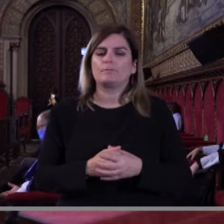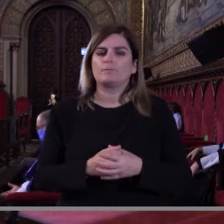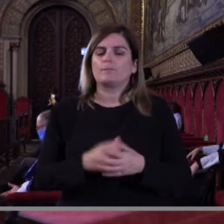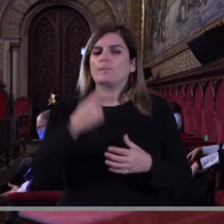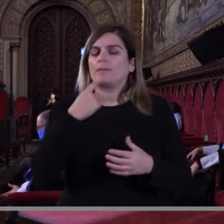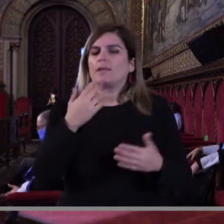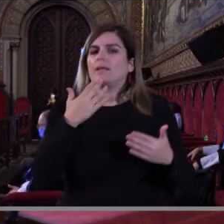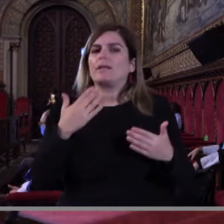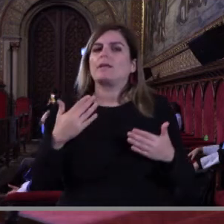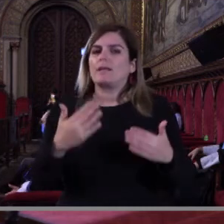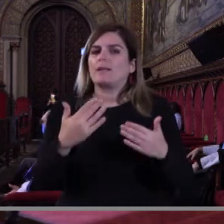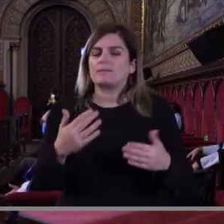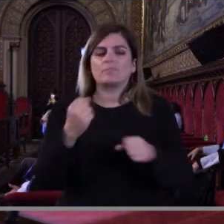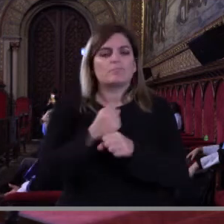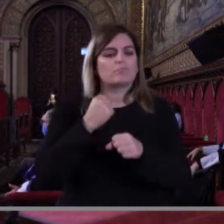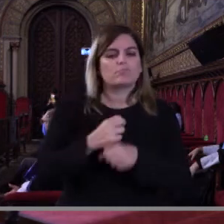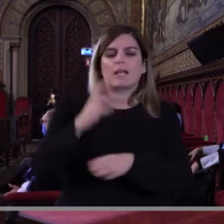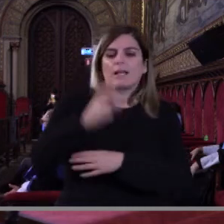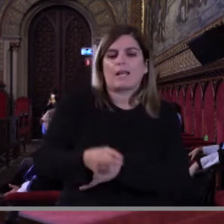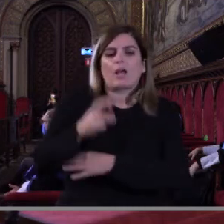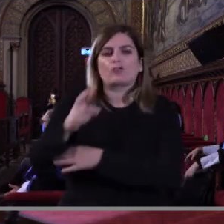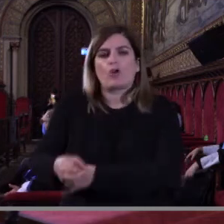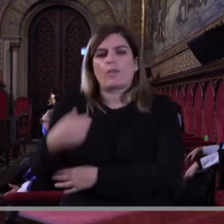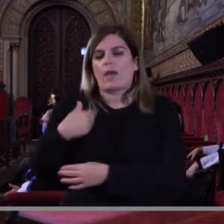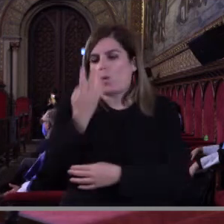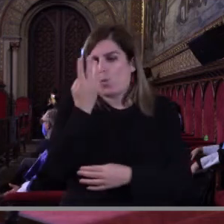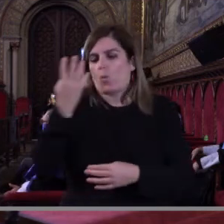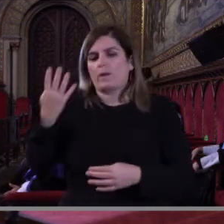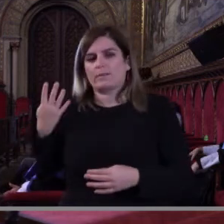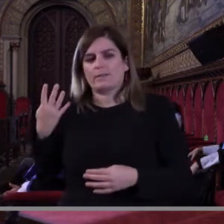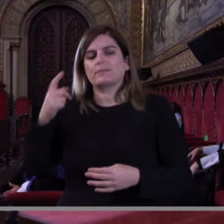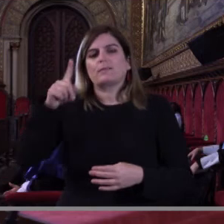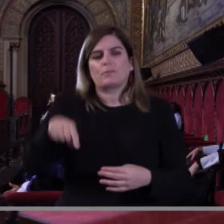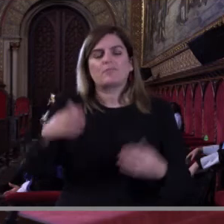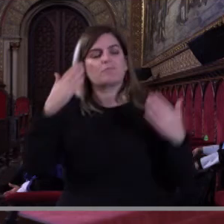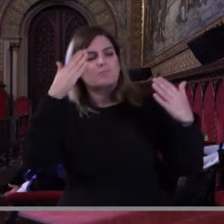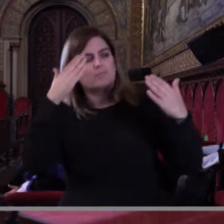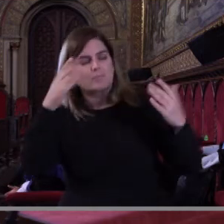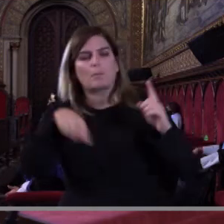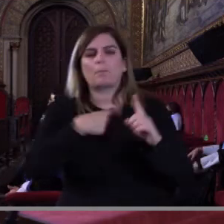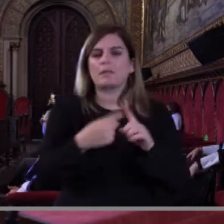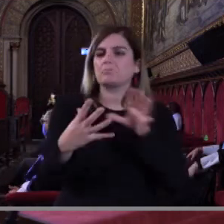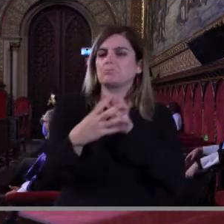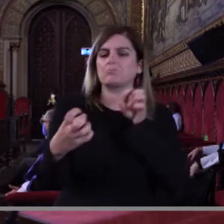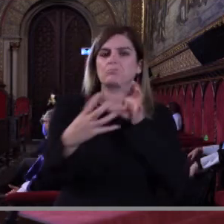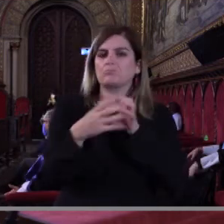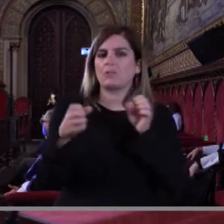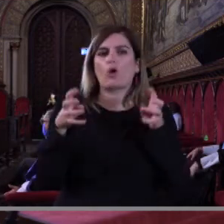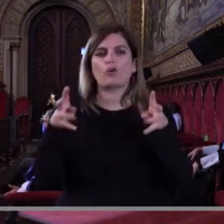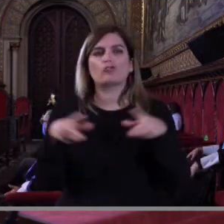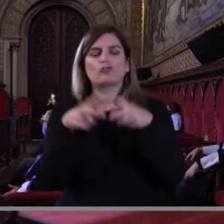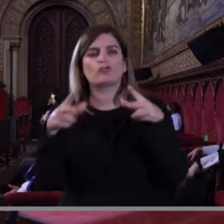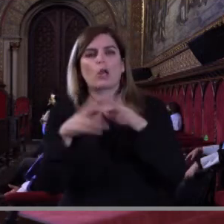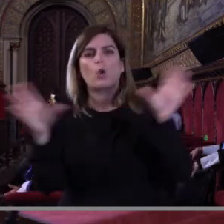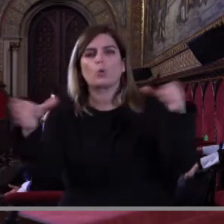feina i la dedicació del rector Elias aquests darrers 4 anys i la molt bona col·laboració entesa amb el Consell Social en